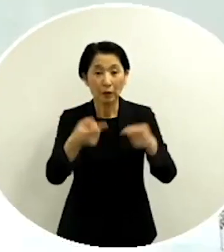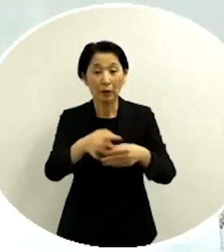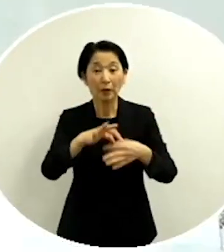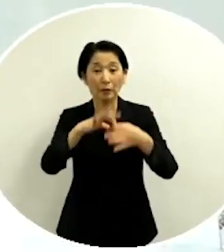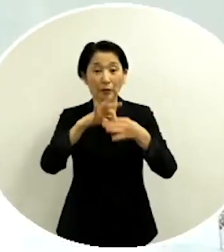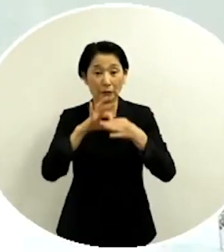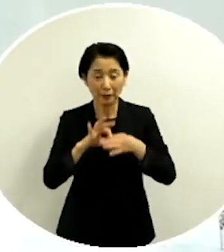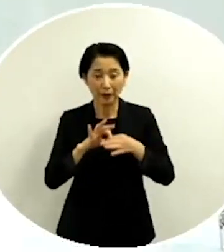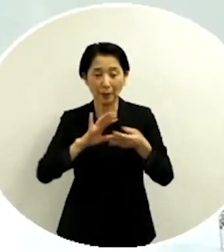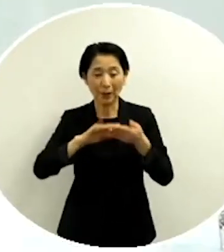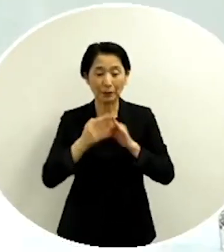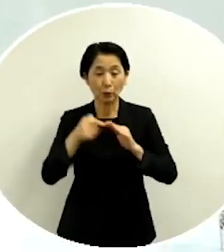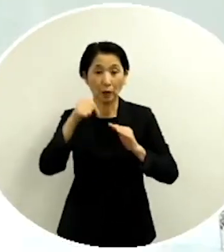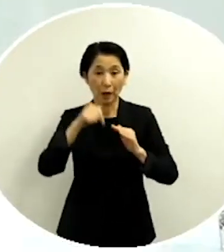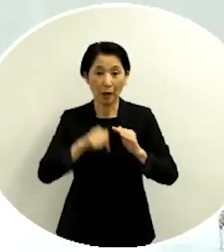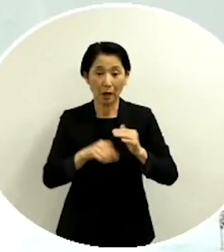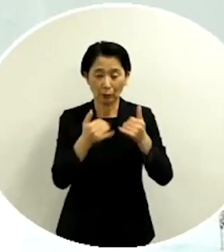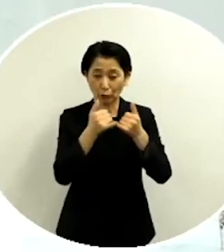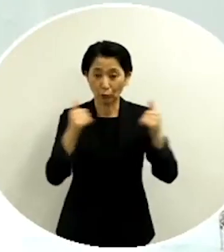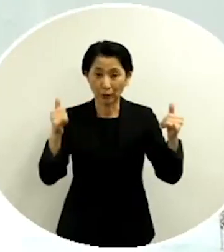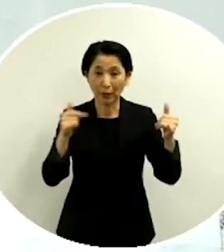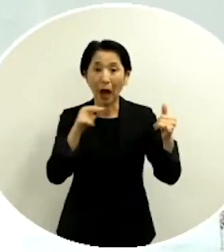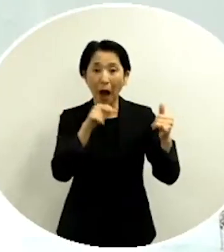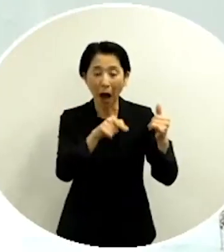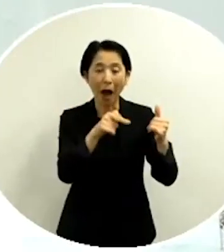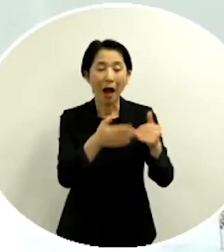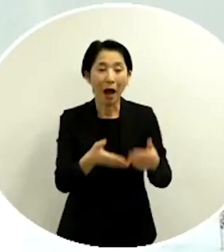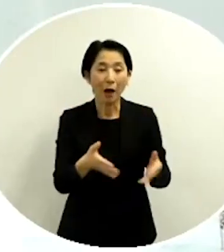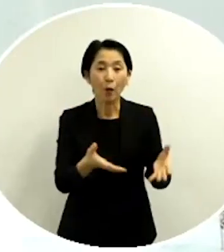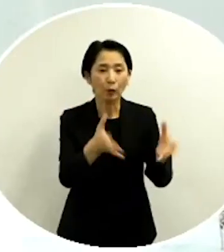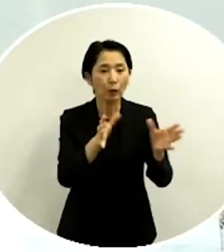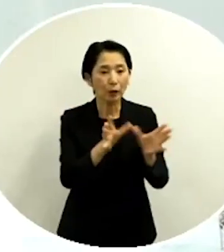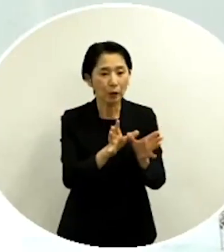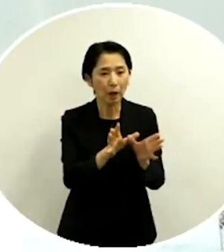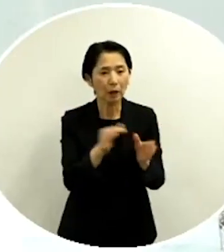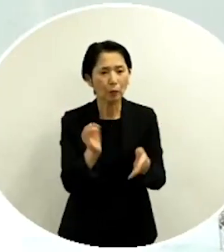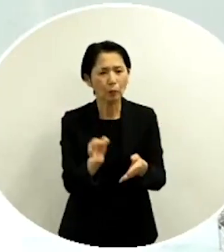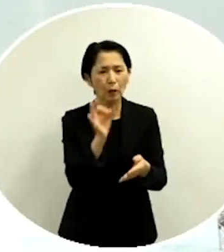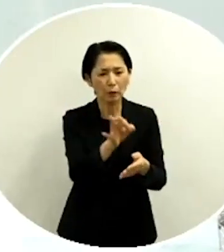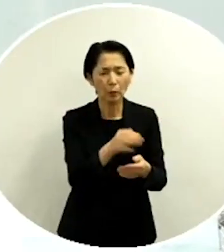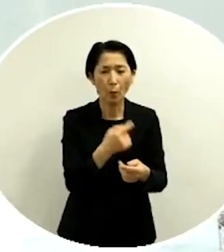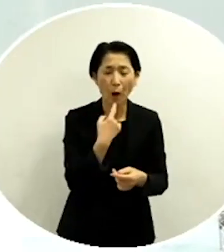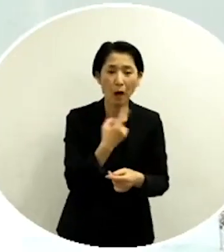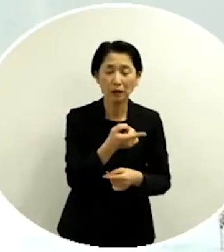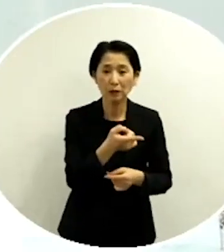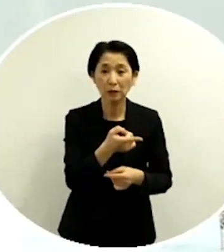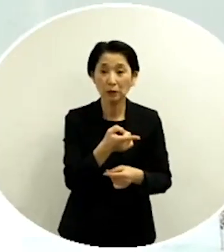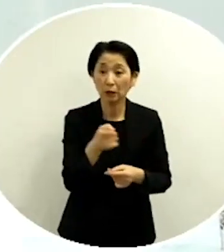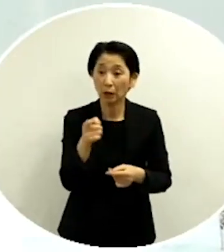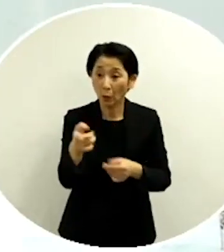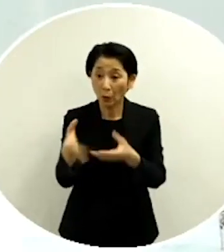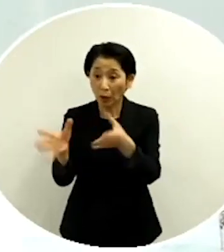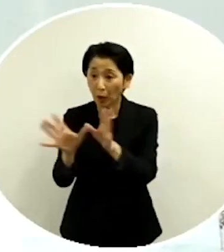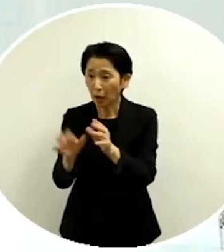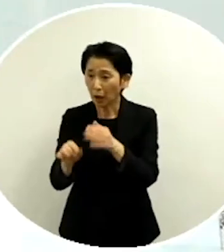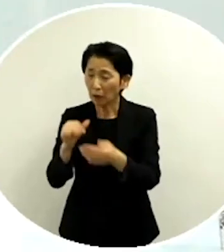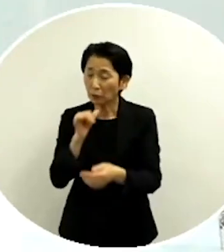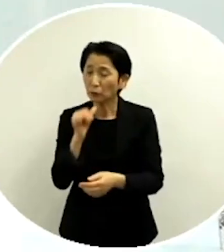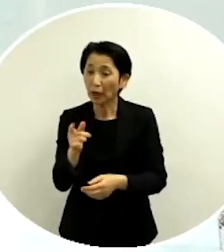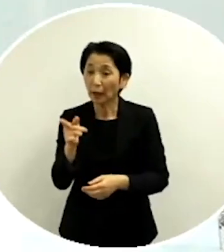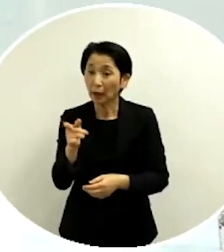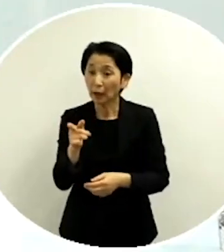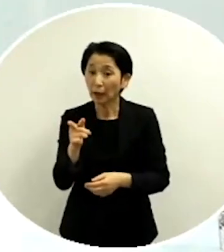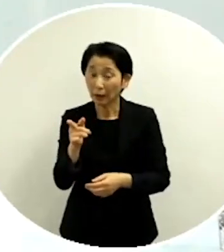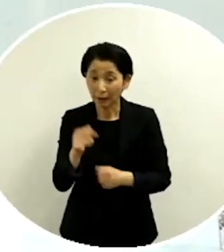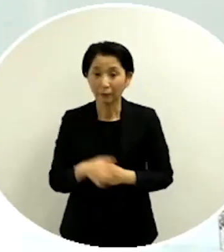街の中の人がですねこの団体にこれの補助金出すのはおかしいんじゃないかと逆にこの団体に出す補助金が少なすぎるんじゃない